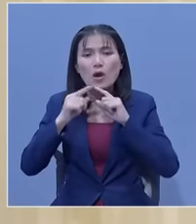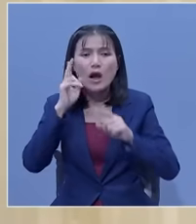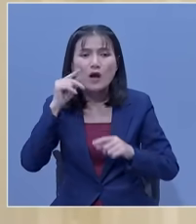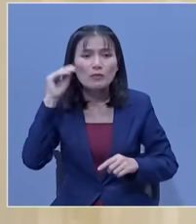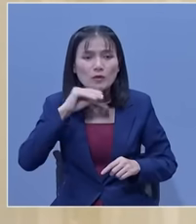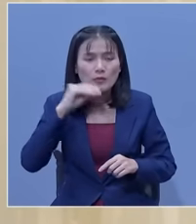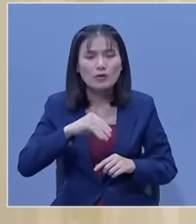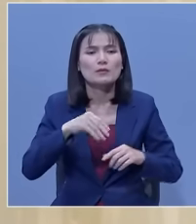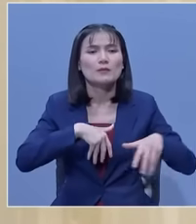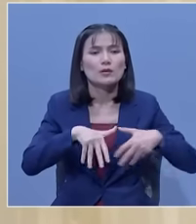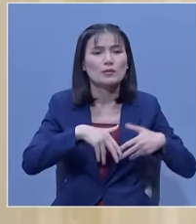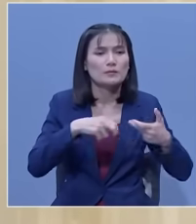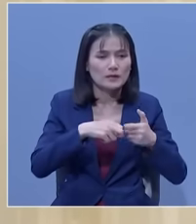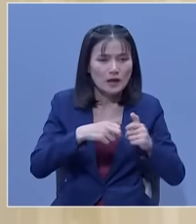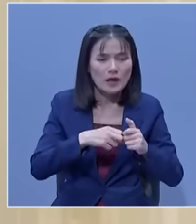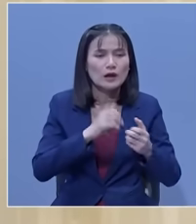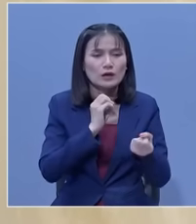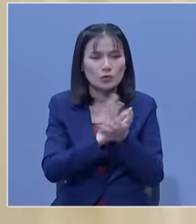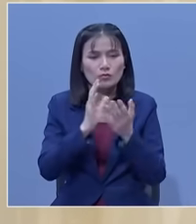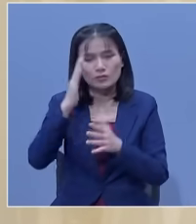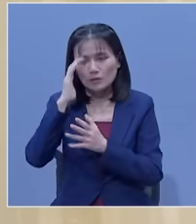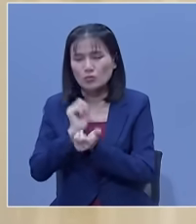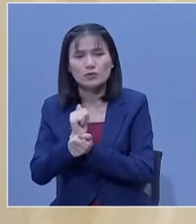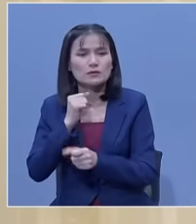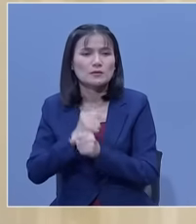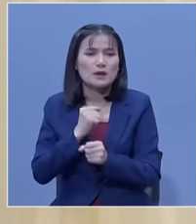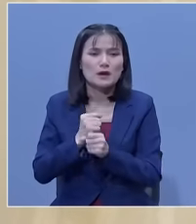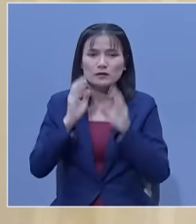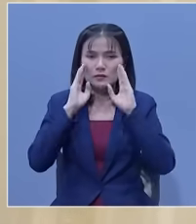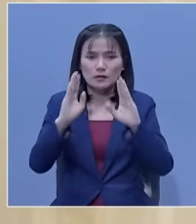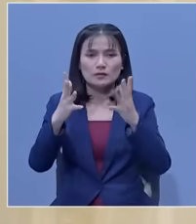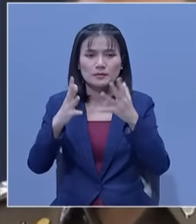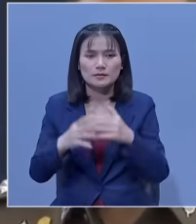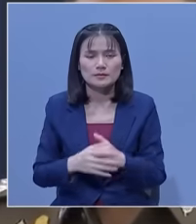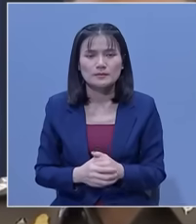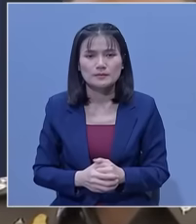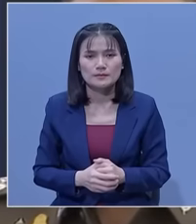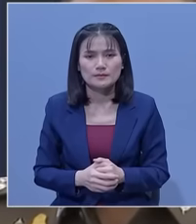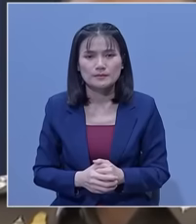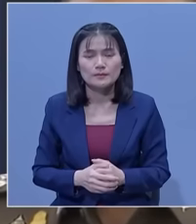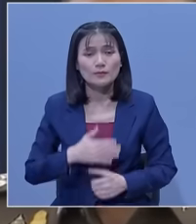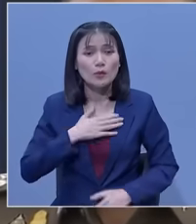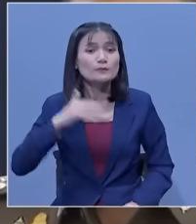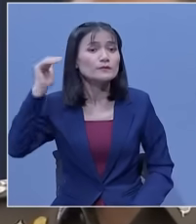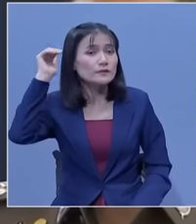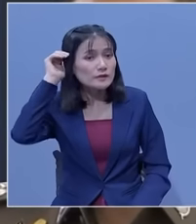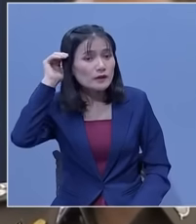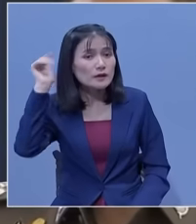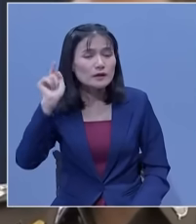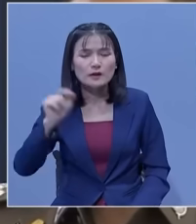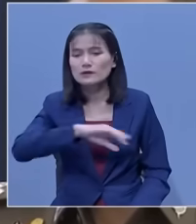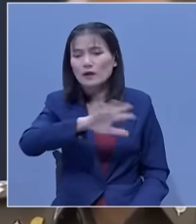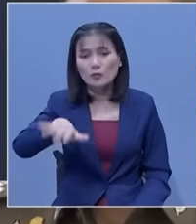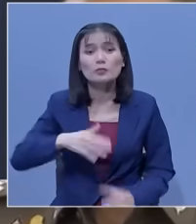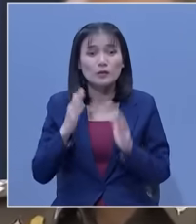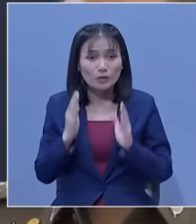ร้อนตำรวจก็จะไม่มีสมาธิกับการทำงานด้วยค่ะผมผมเชื่อว่าแต่ละคนก็มีเราเราก็เป็นคนทุก